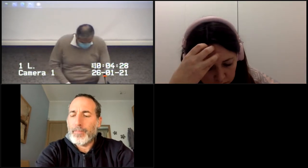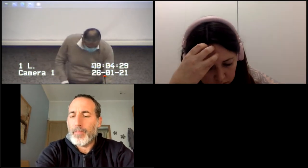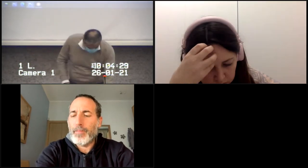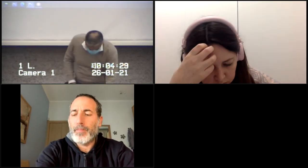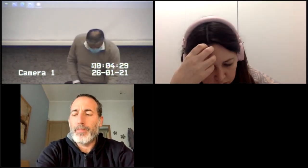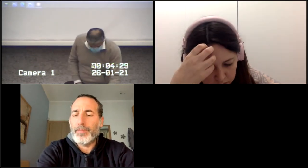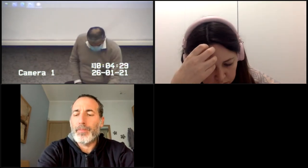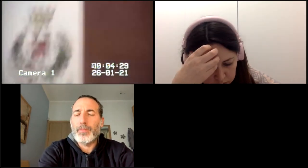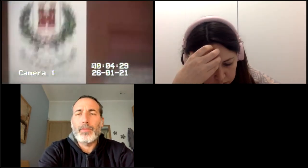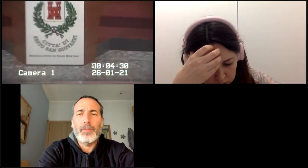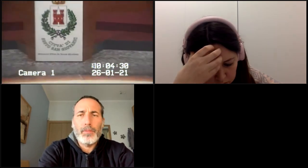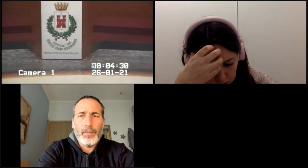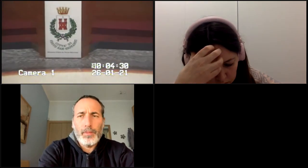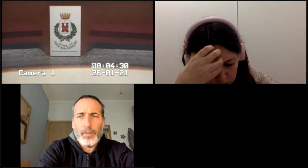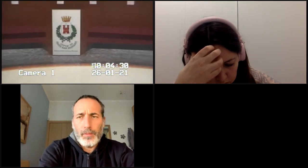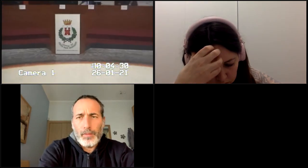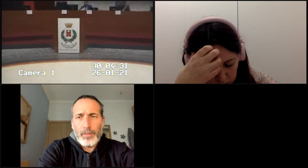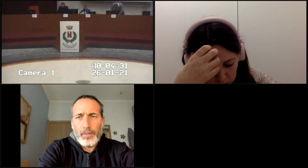Grazie.